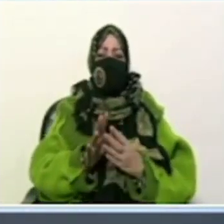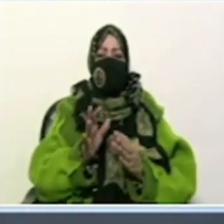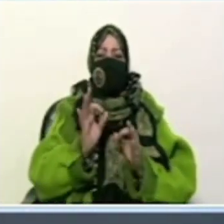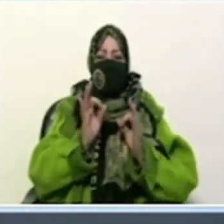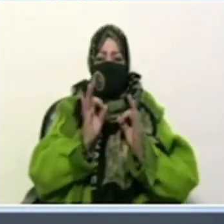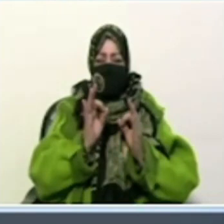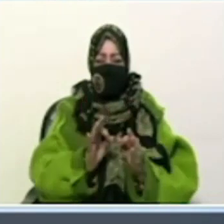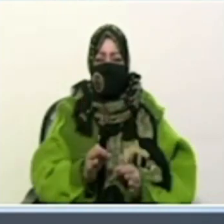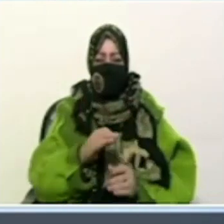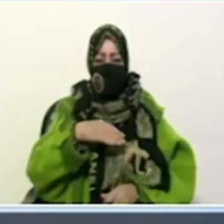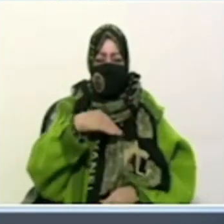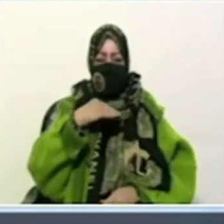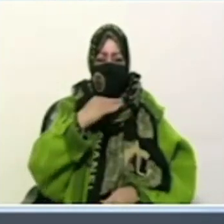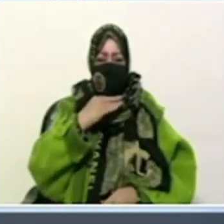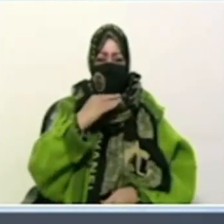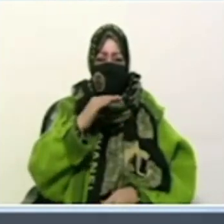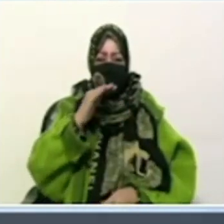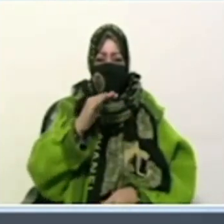صلى 4، والله أعلم.